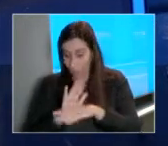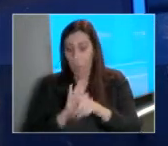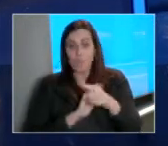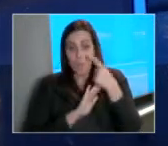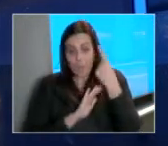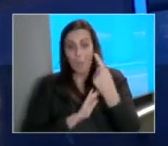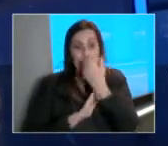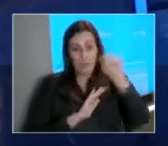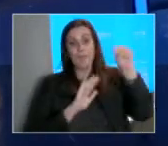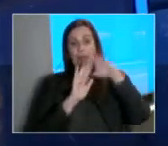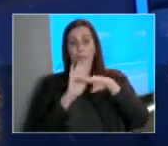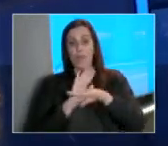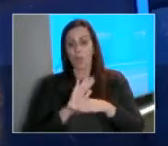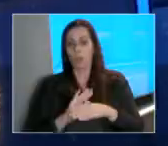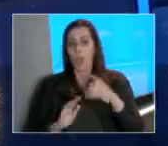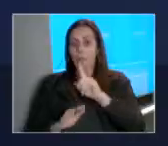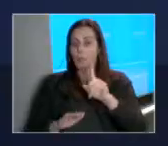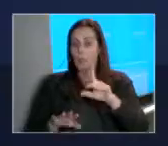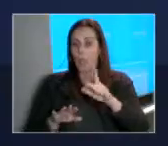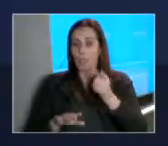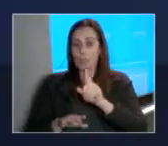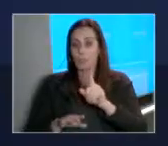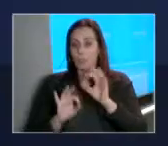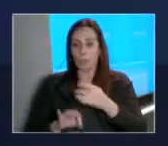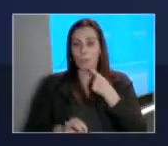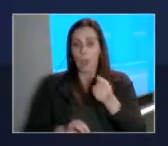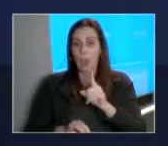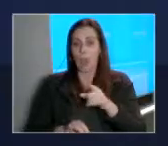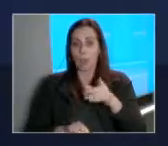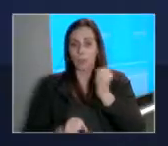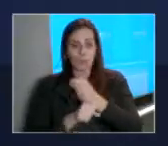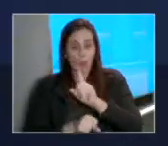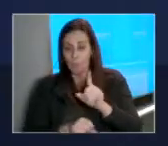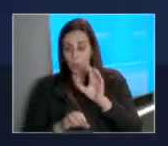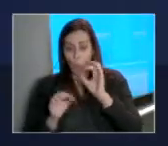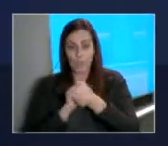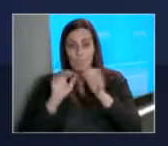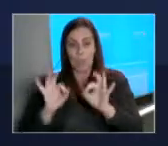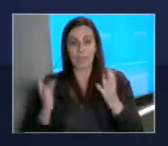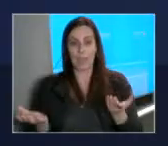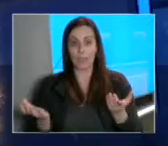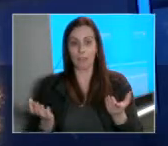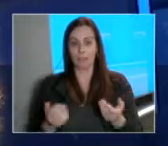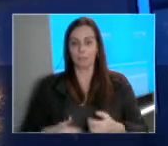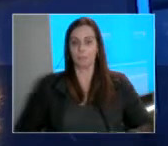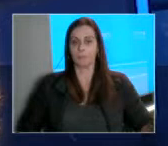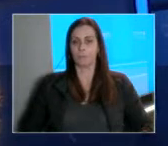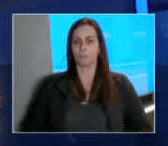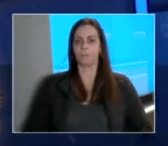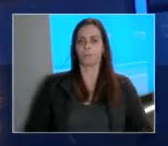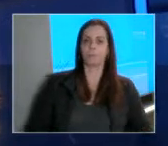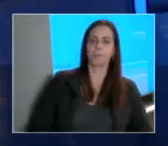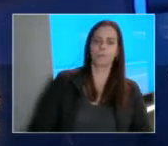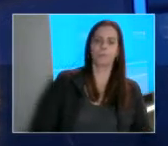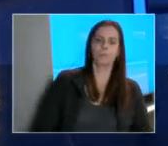חוקים ועוברים על החוק. זה לא מכשיר את זה. זה בדיוק מה שאני אומרת. אבל זה מה שהוא עושה. זה לא מכשיר את זה, אבל... מצוין, אז הוא צריך לעבור. שילך למת משפט, זה